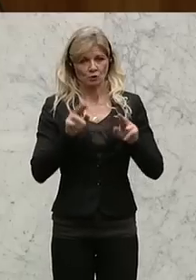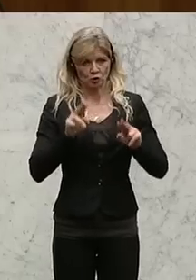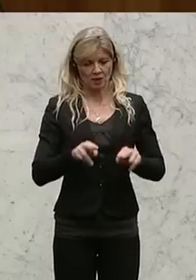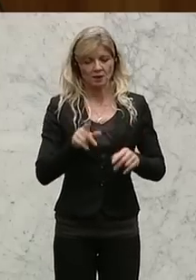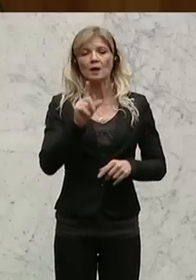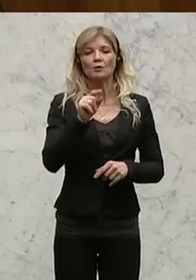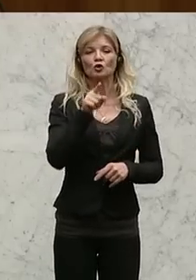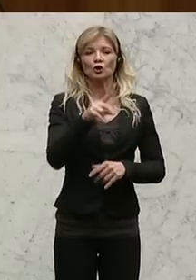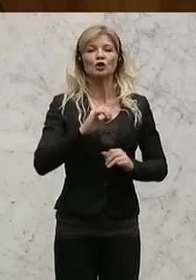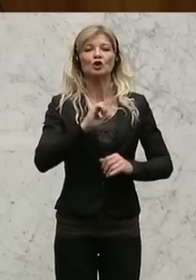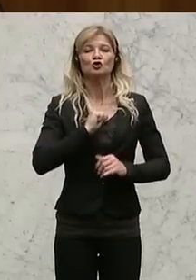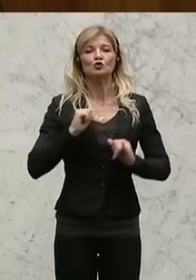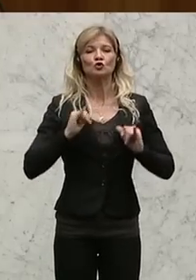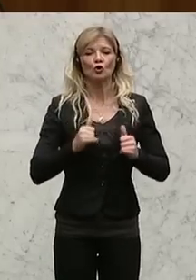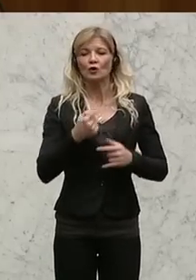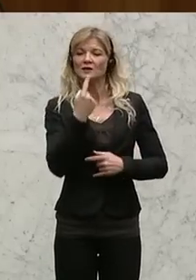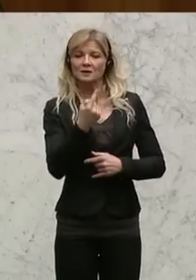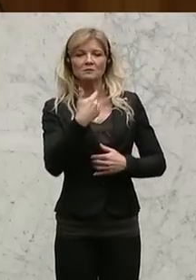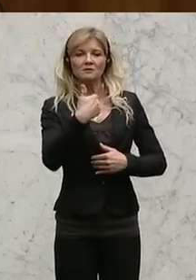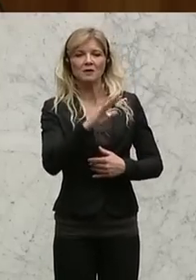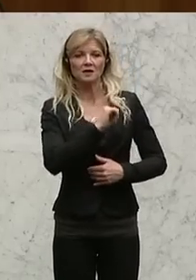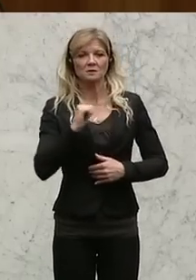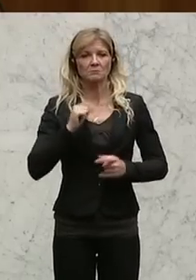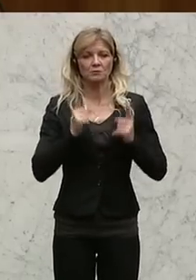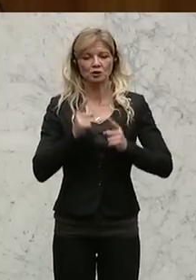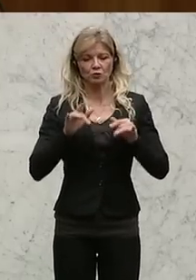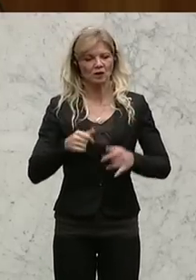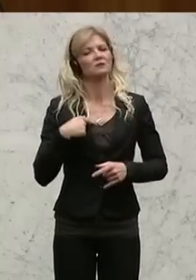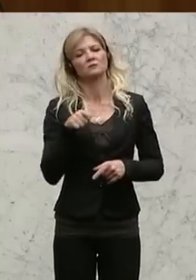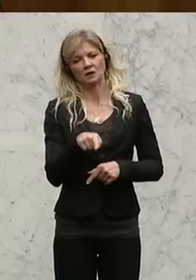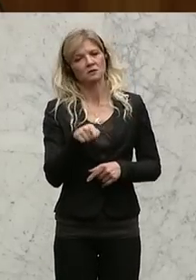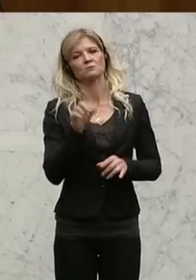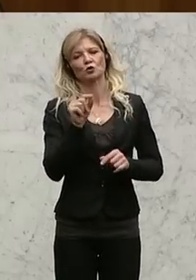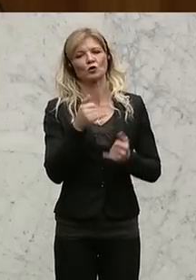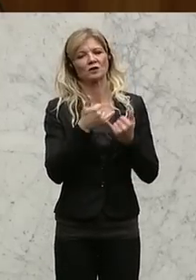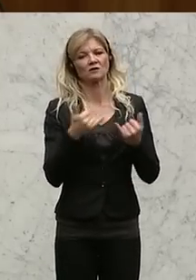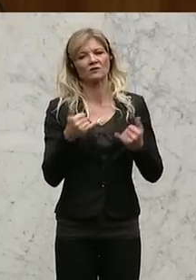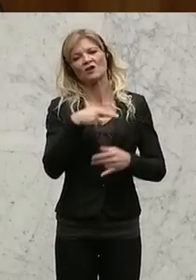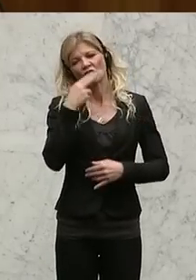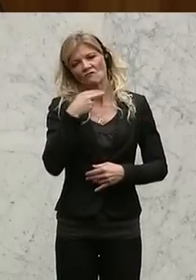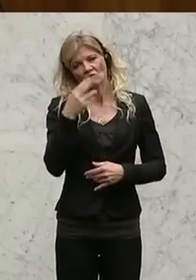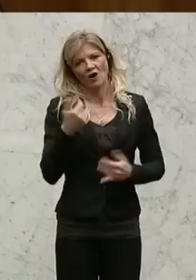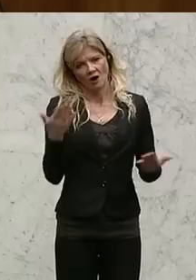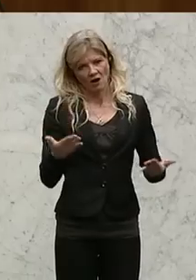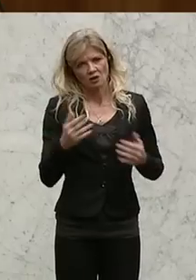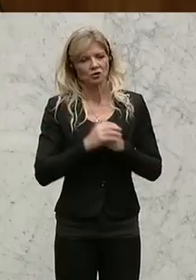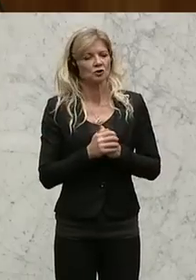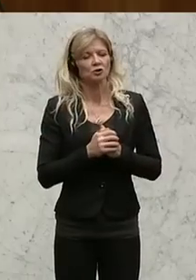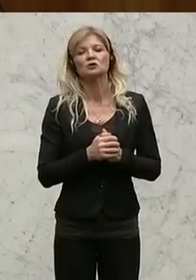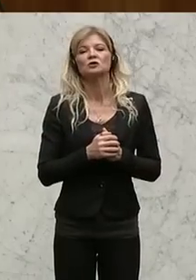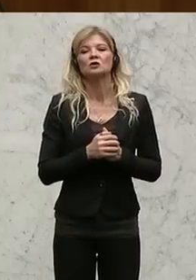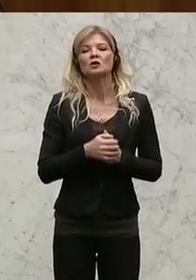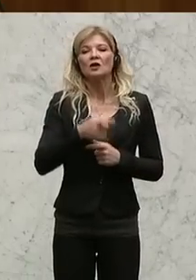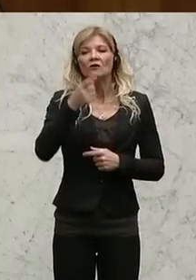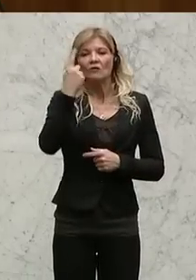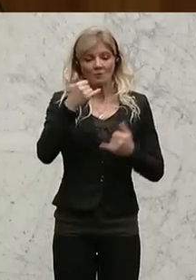weitgehender Autonomie ausgeübt wird, so ist dies eine völlige Fehleinschätzung. Die derzeitige Autonomie kann keinesfalls